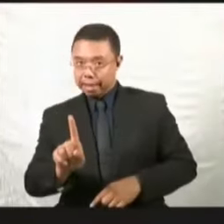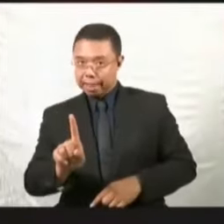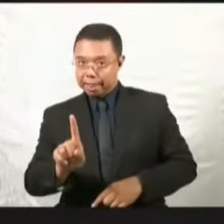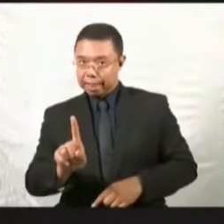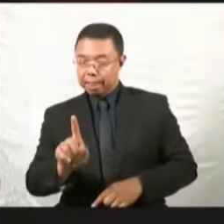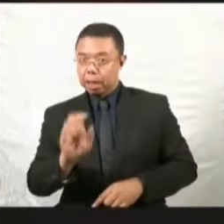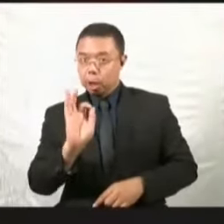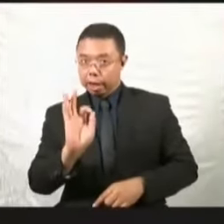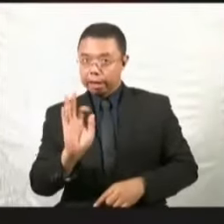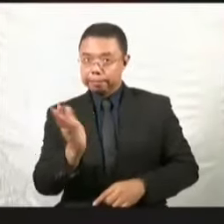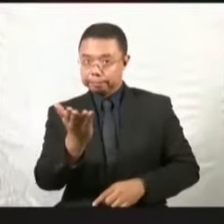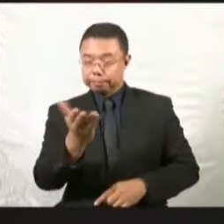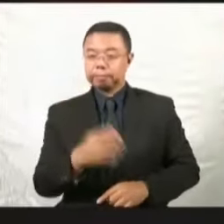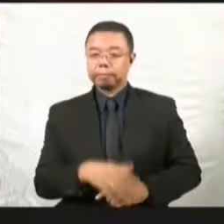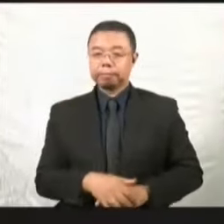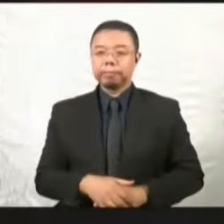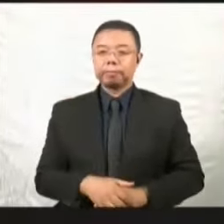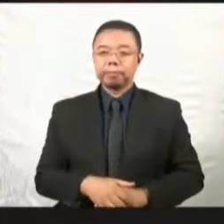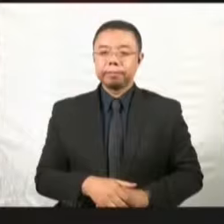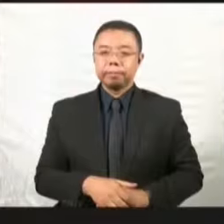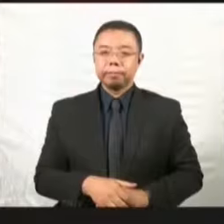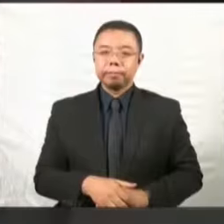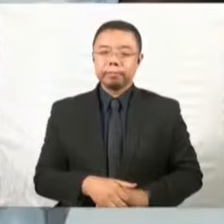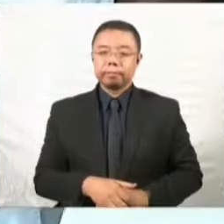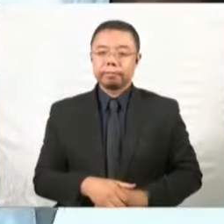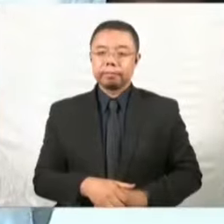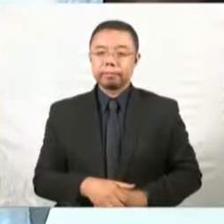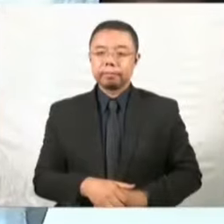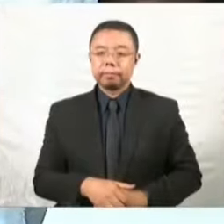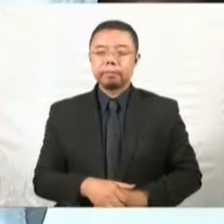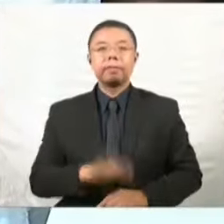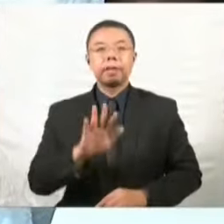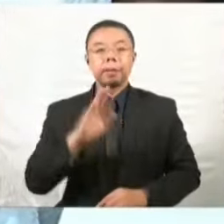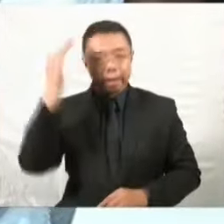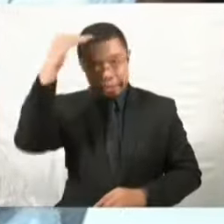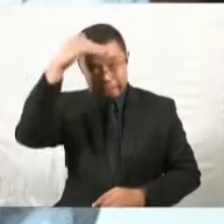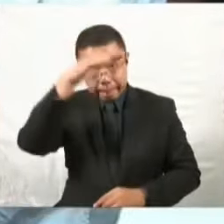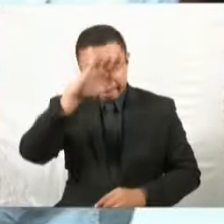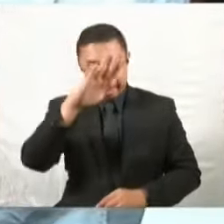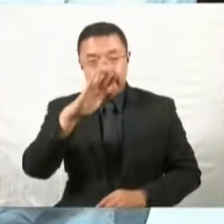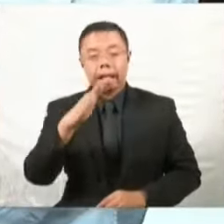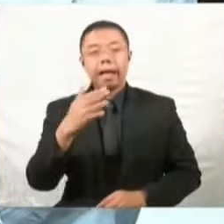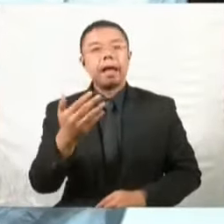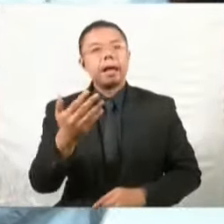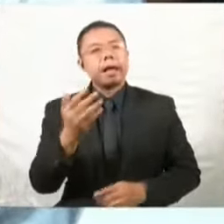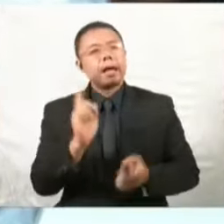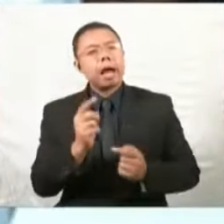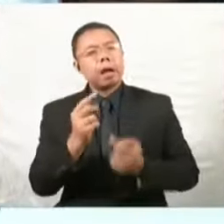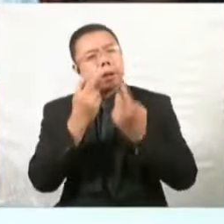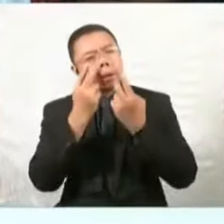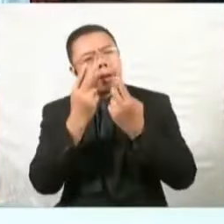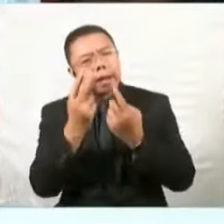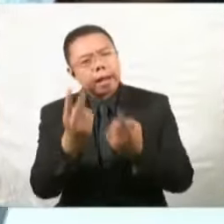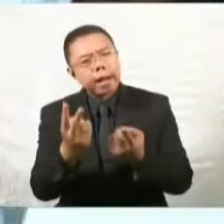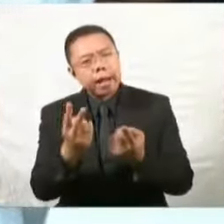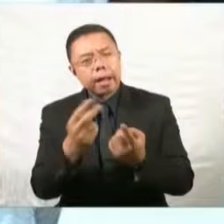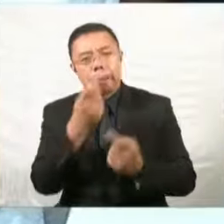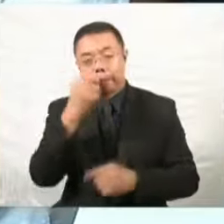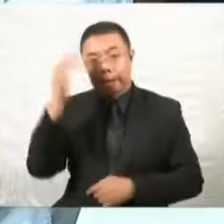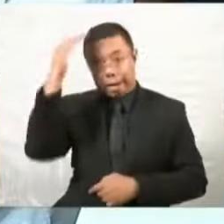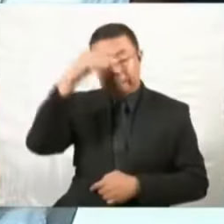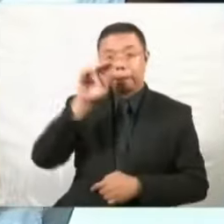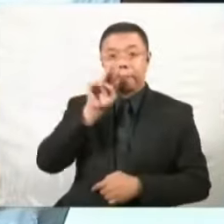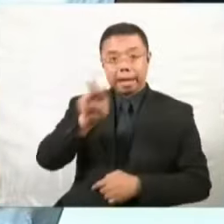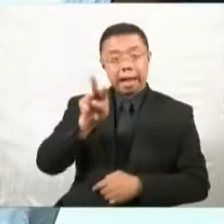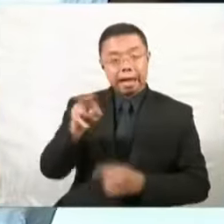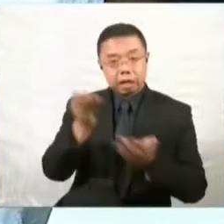sejak berbicara silakan ee Kang Emil Bagaimana tanggapan Kang Emil